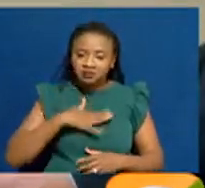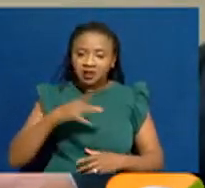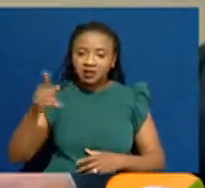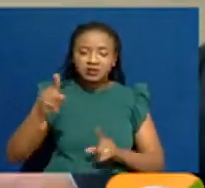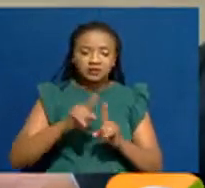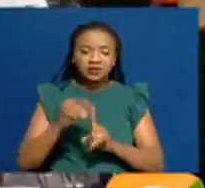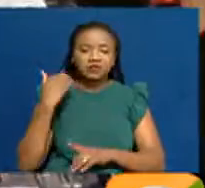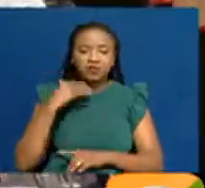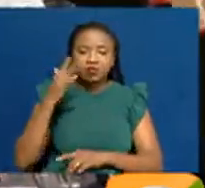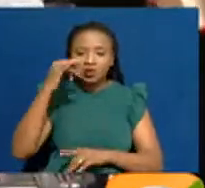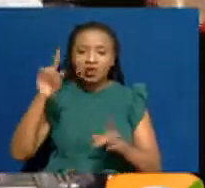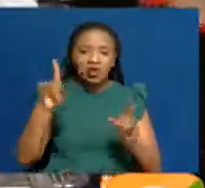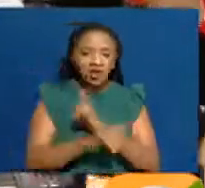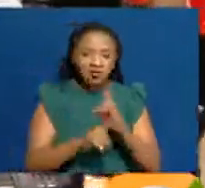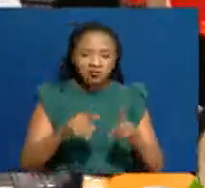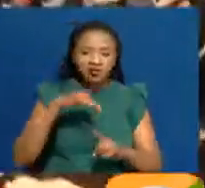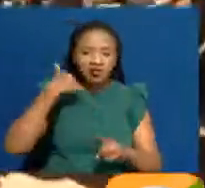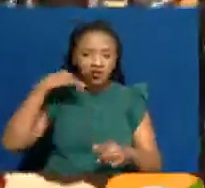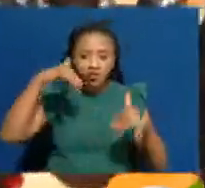kondo.